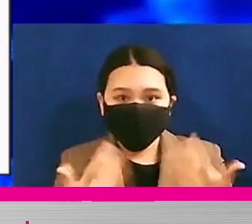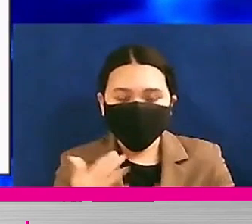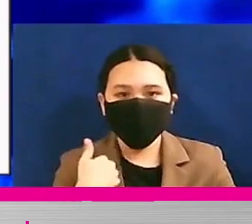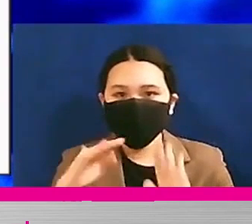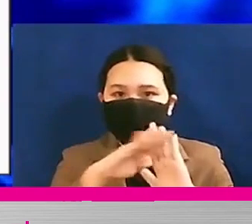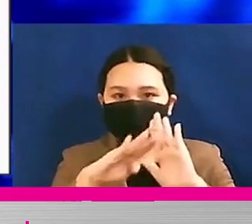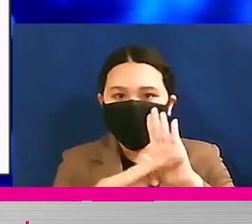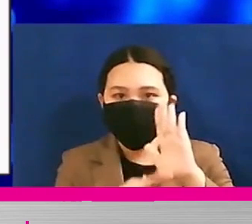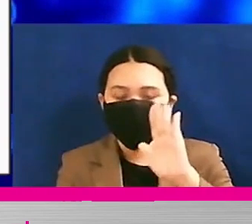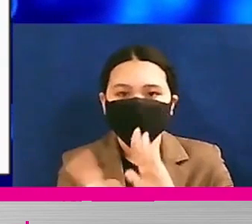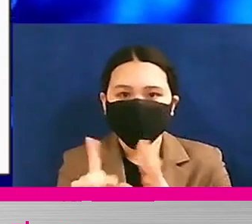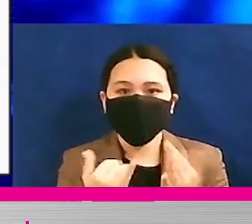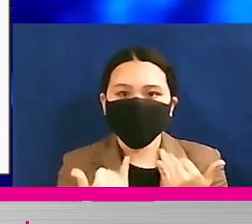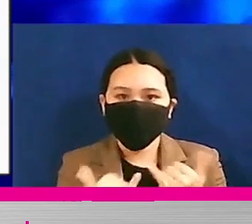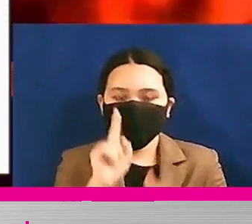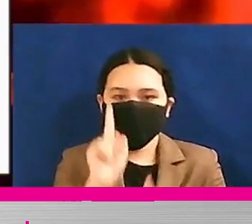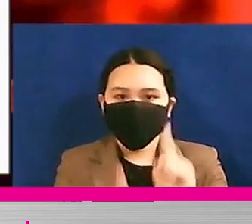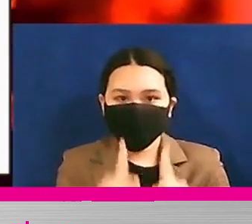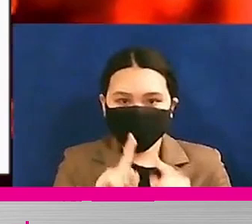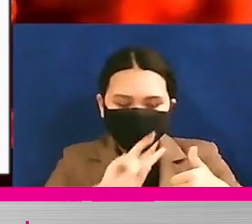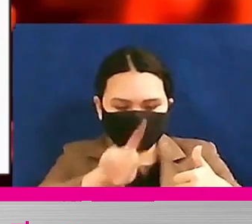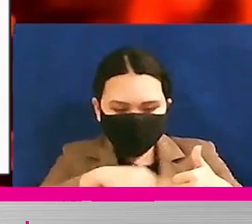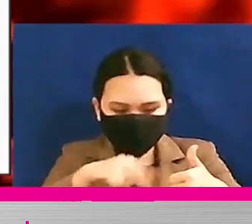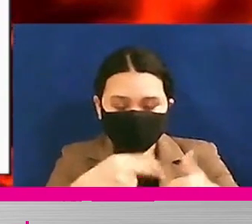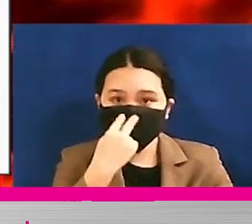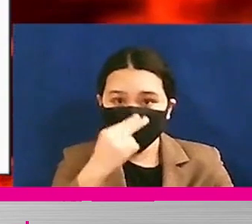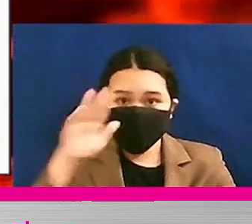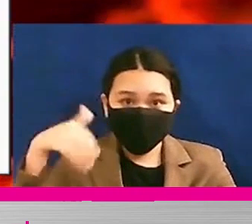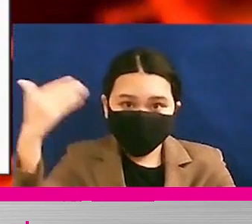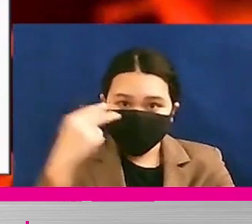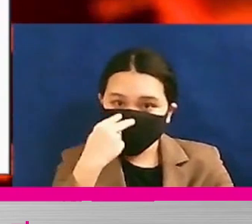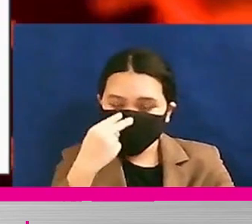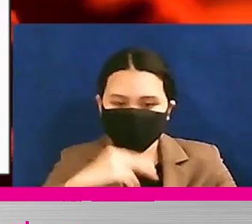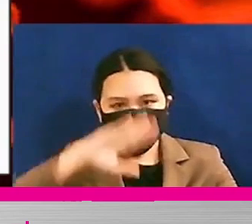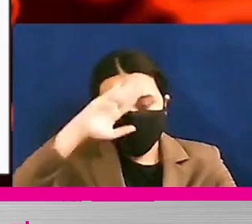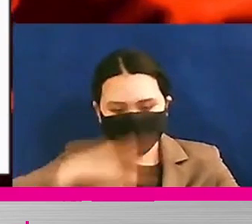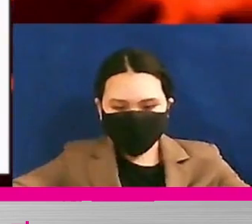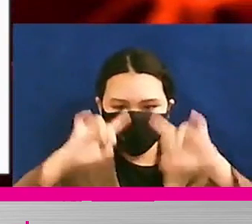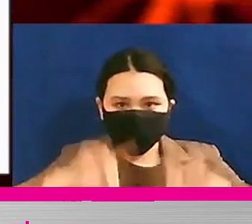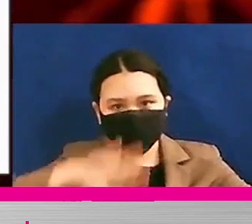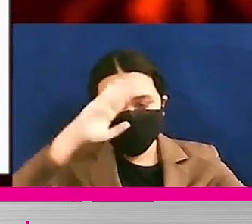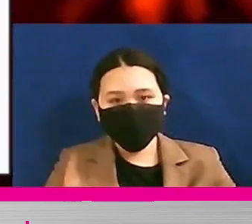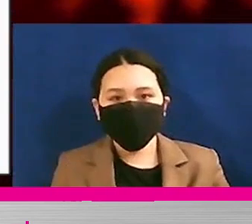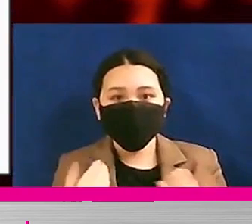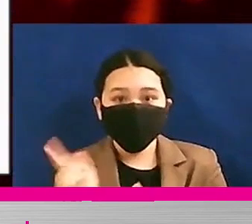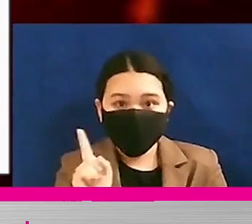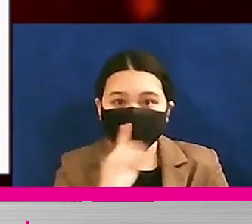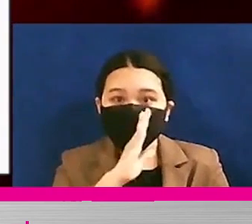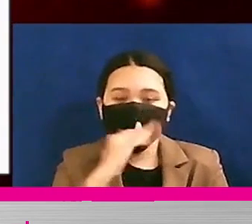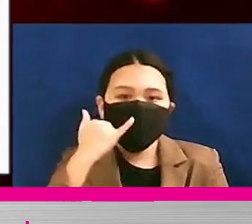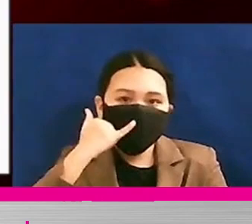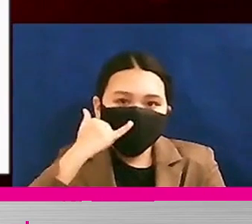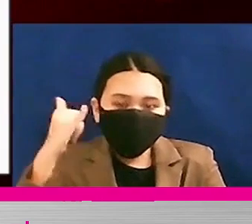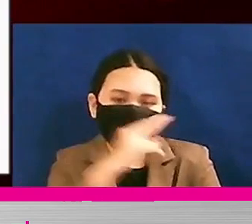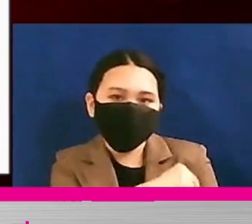ประชาชนที่ต้องการกลับบ้านให้ประสานงานเจ้าหน้าที่ล่วงหน้าเพื่อประเมินสถานการณ์อาการและจากสถานพยาบาลรองรับทั้งนี้ปัจจุบัน